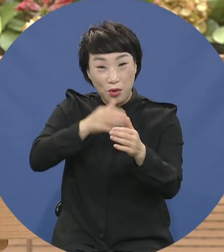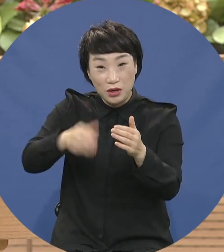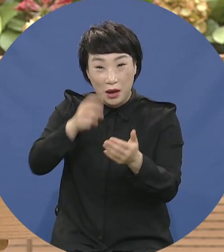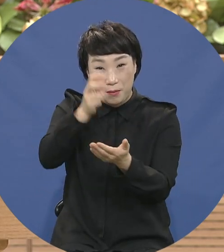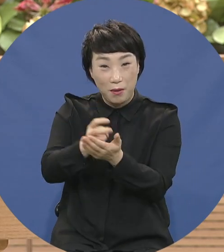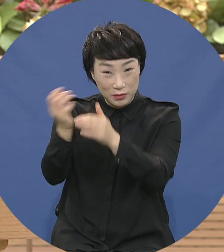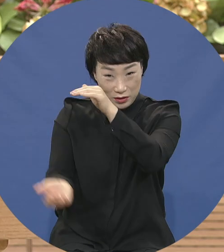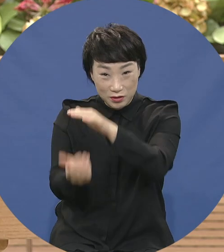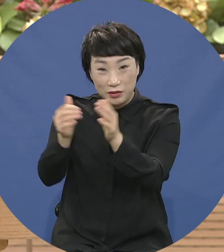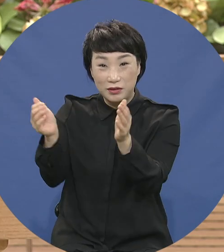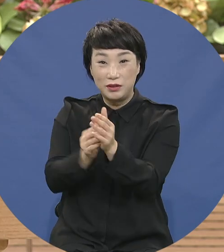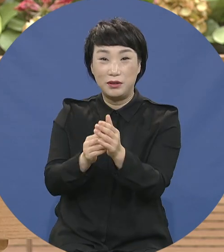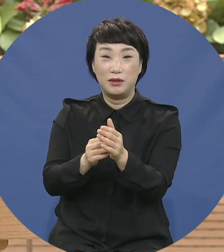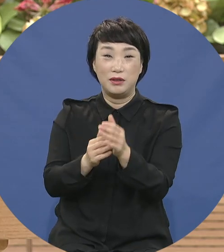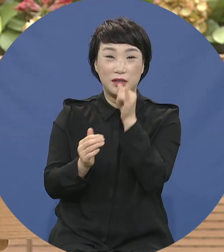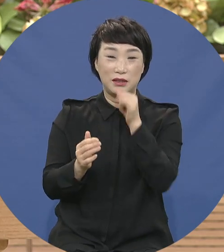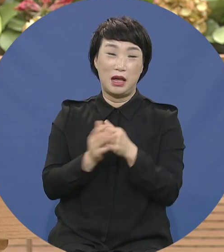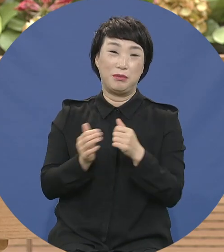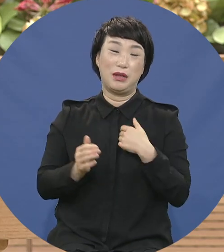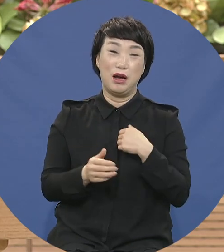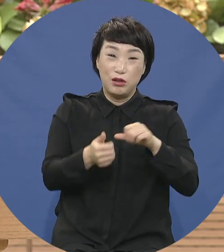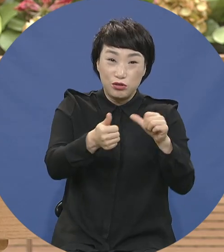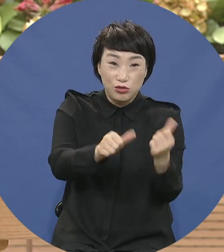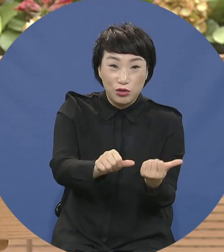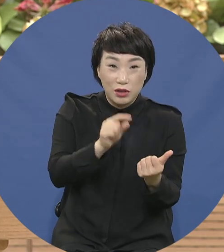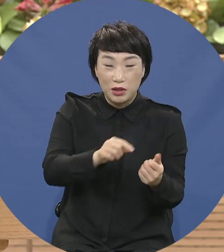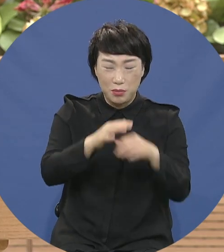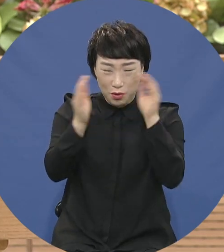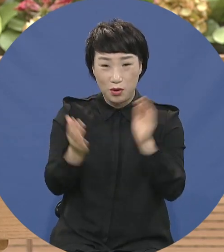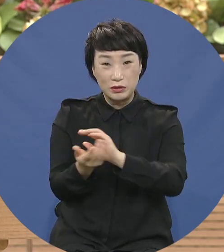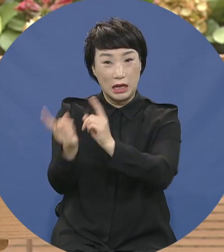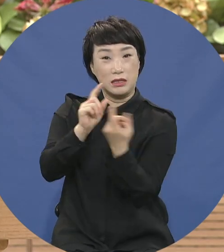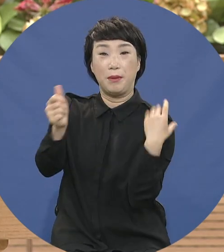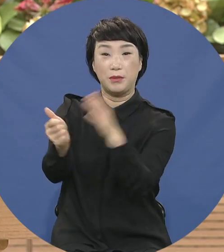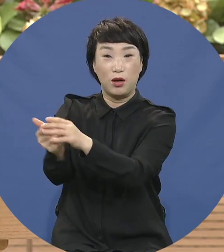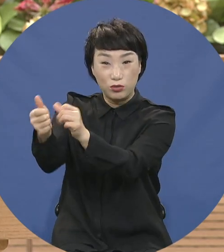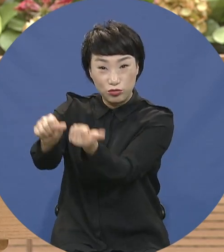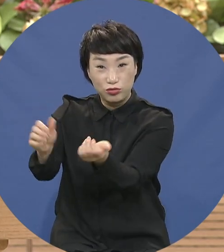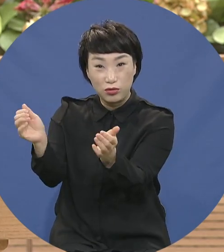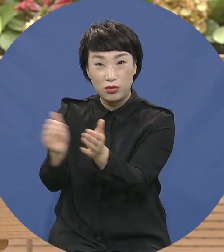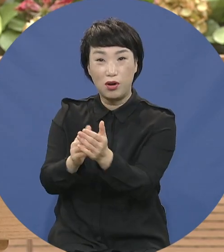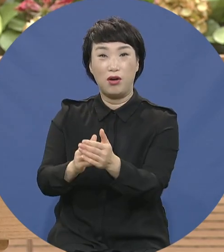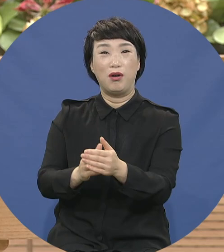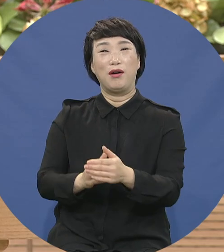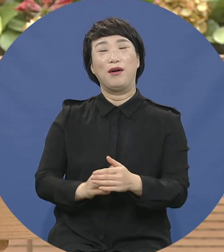법을 이루었으니 죽으리라 하심을 대신 죽으셨으니